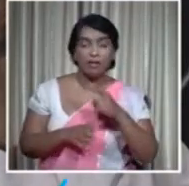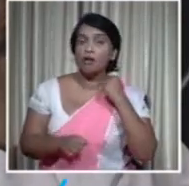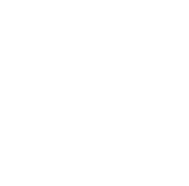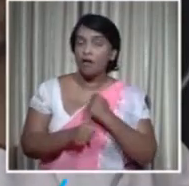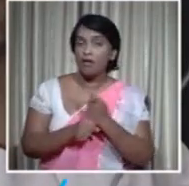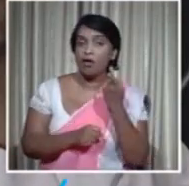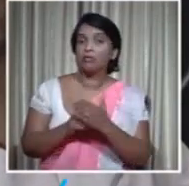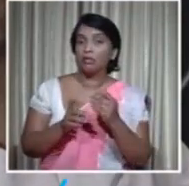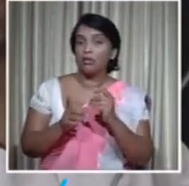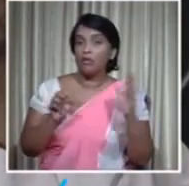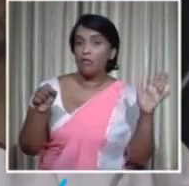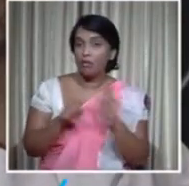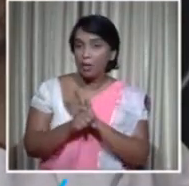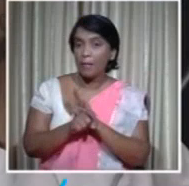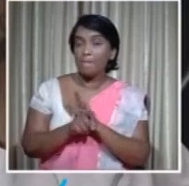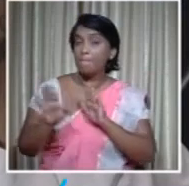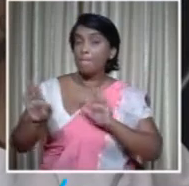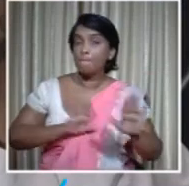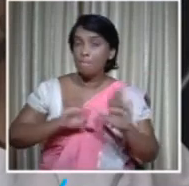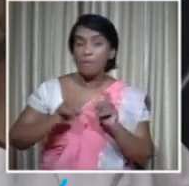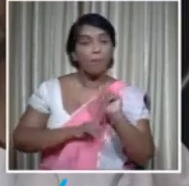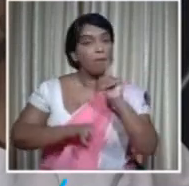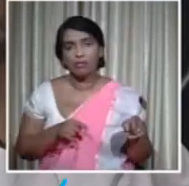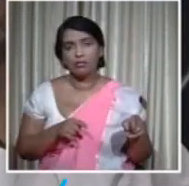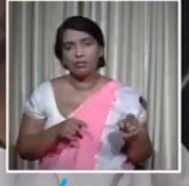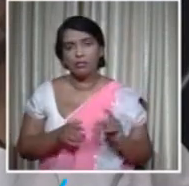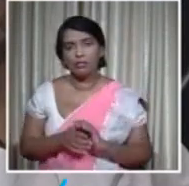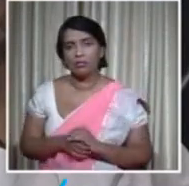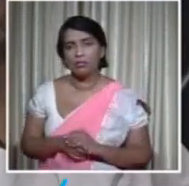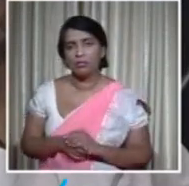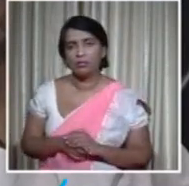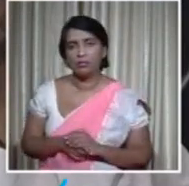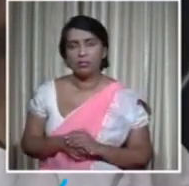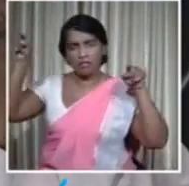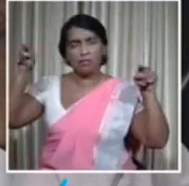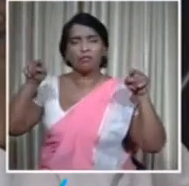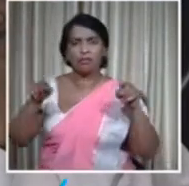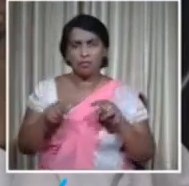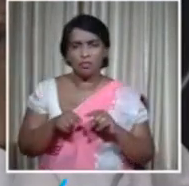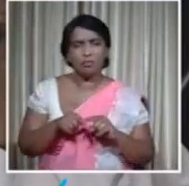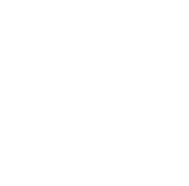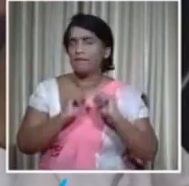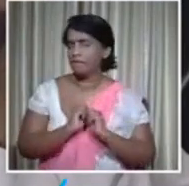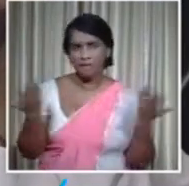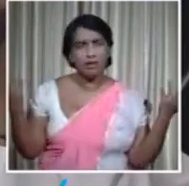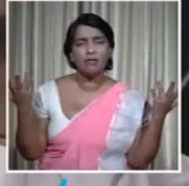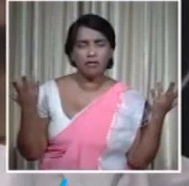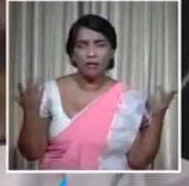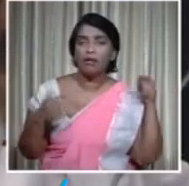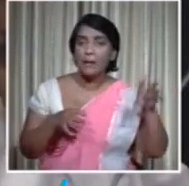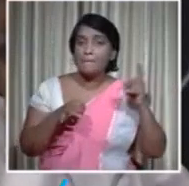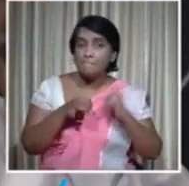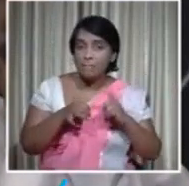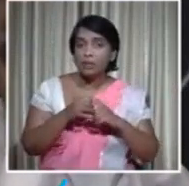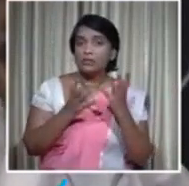මූල්‍ය පිළිබඳ සම්පූර්ණ පාලනය පාර්ලිමේන්තුව සතුව වන්නේය. එතකොට අපිට තැන් තැන් වල සමුළු කියලා වැඩක් නැහැ. මේ ප්‍රශ්නේ